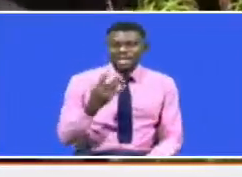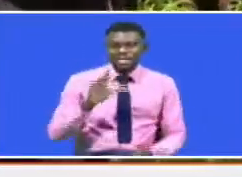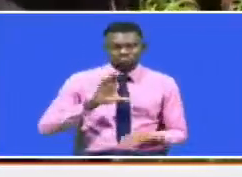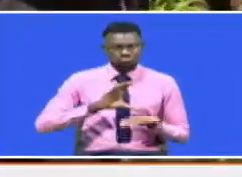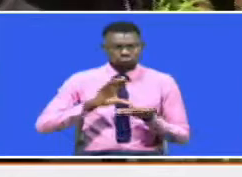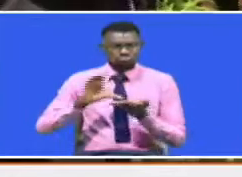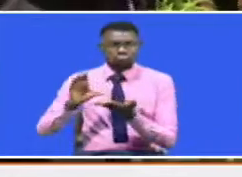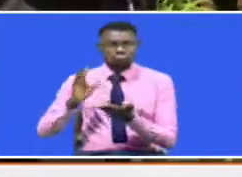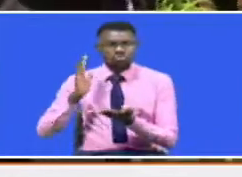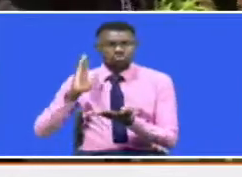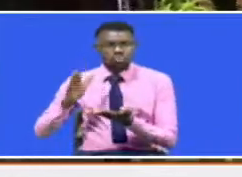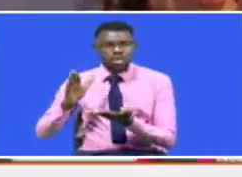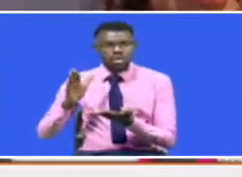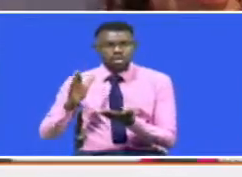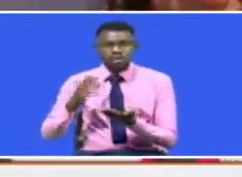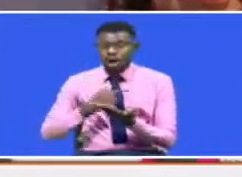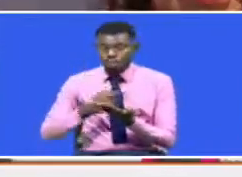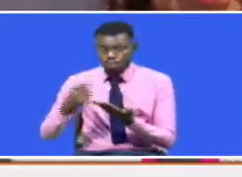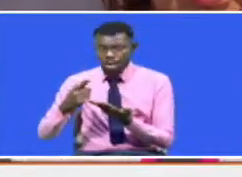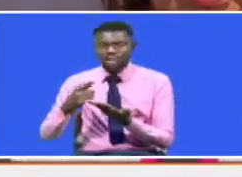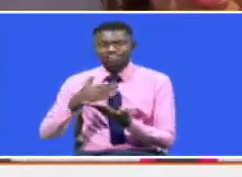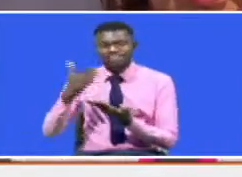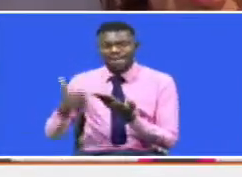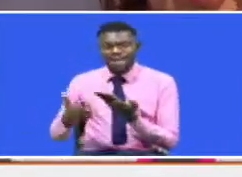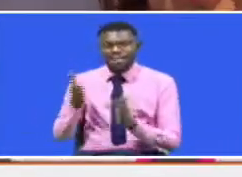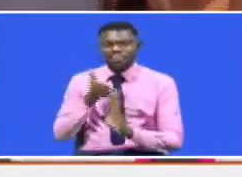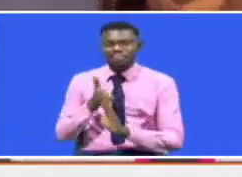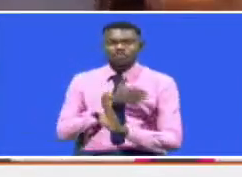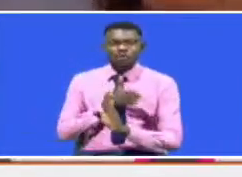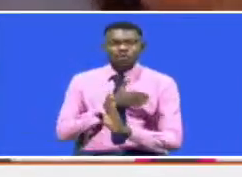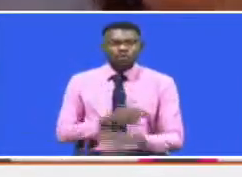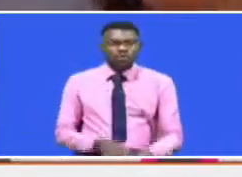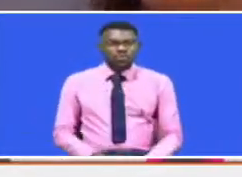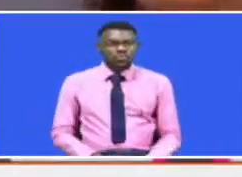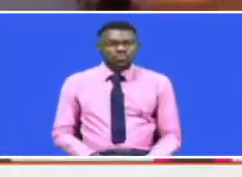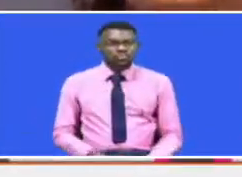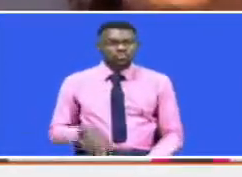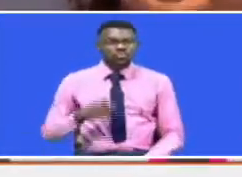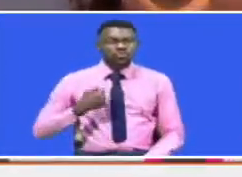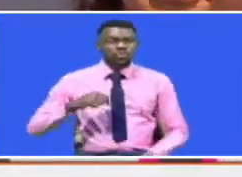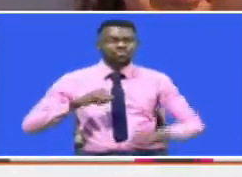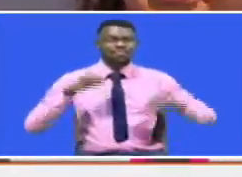utafanyika kabla ya wiki hii kuisha. And we have agreed